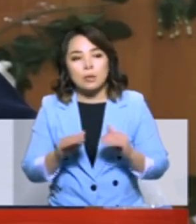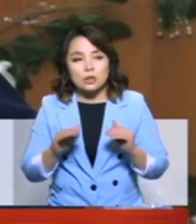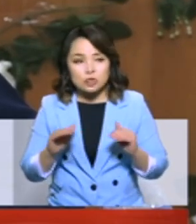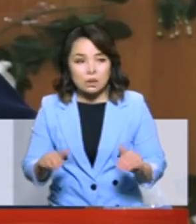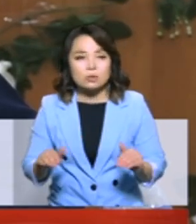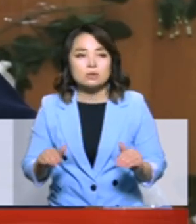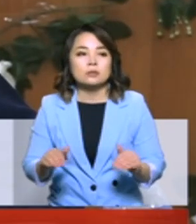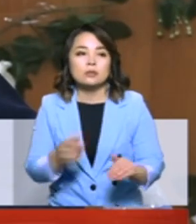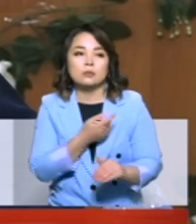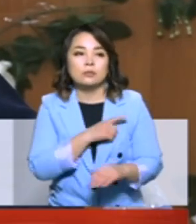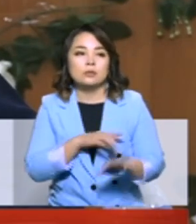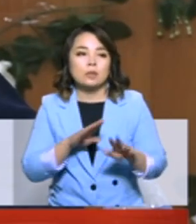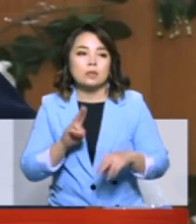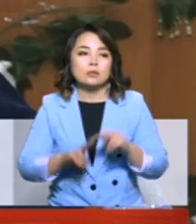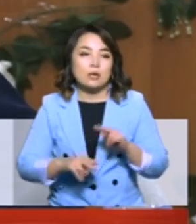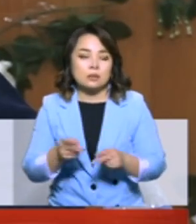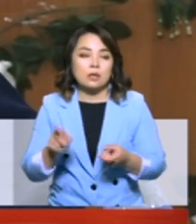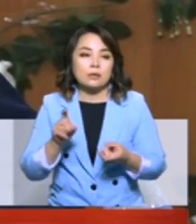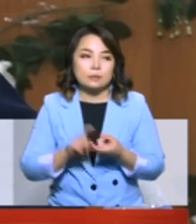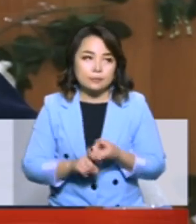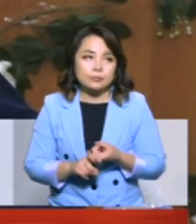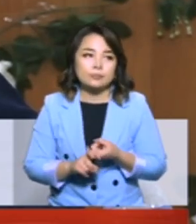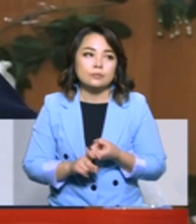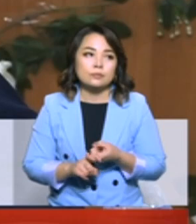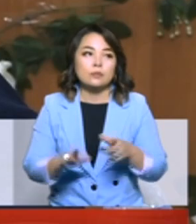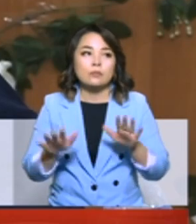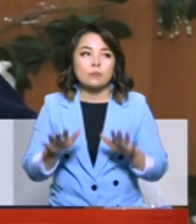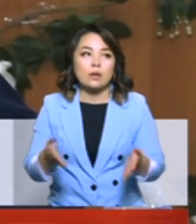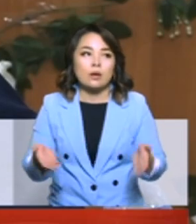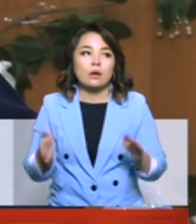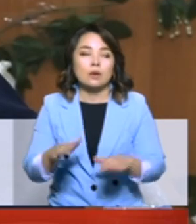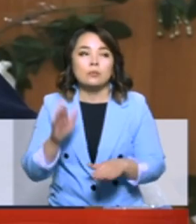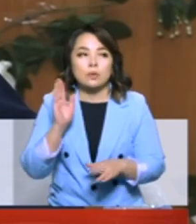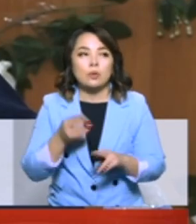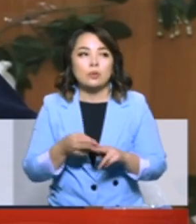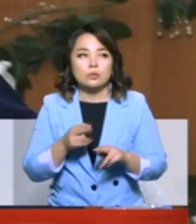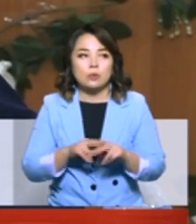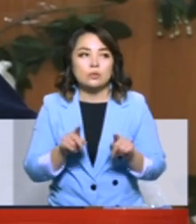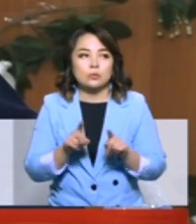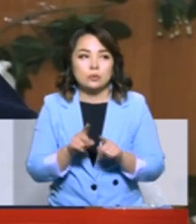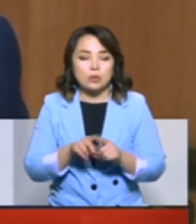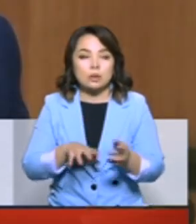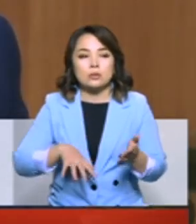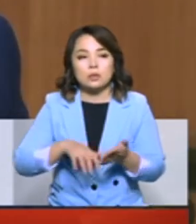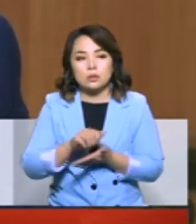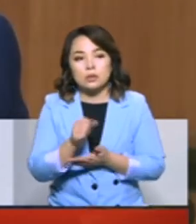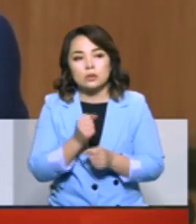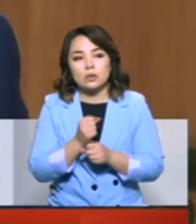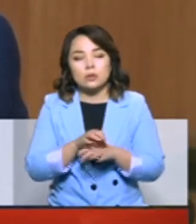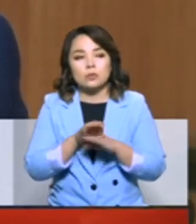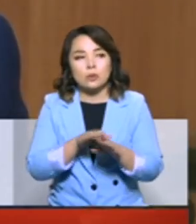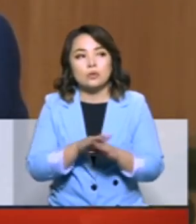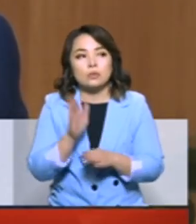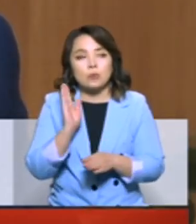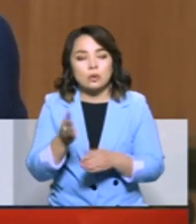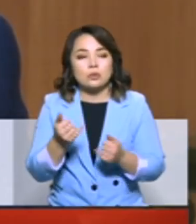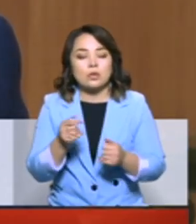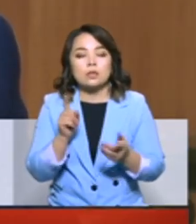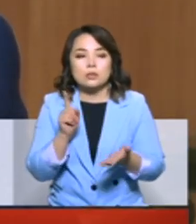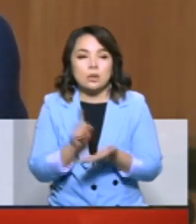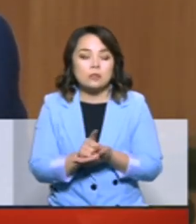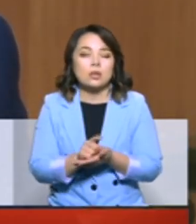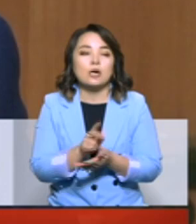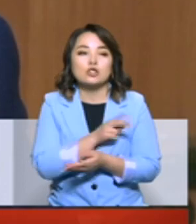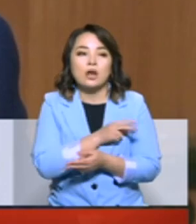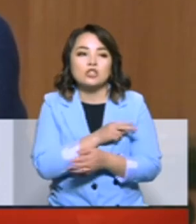де поликлиника салу бойынша орындарды қалдырып қоямыз. Сол жерлер ғана сүрілетін болады. Бұл жерде тиісті